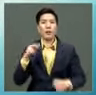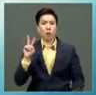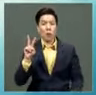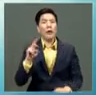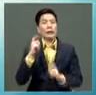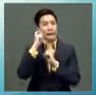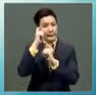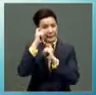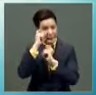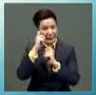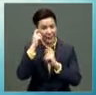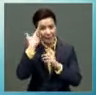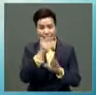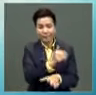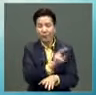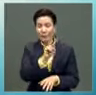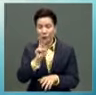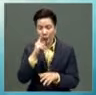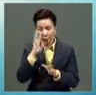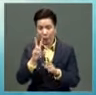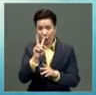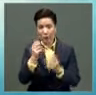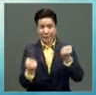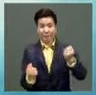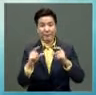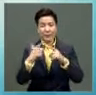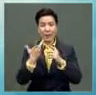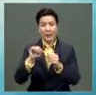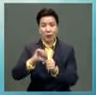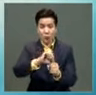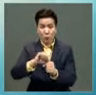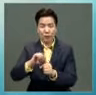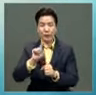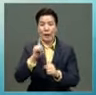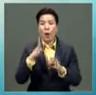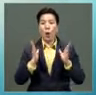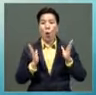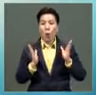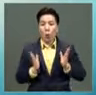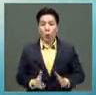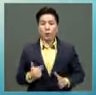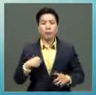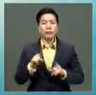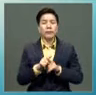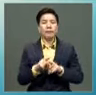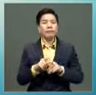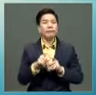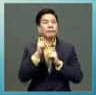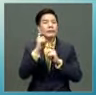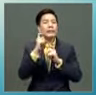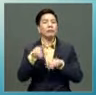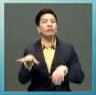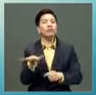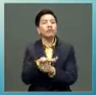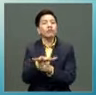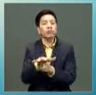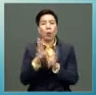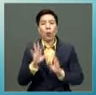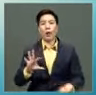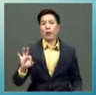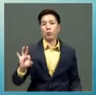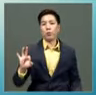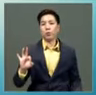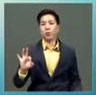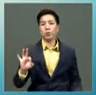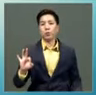เสี่ยงสูงนะครับอีกกลุ่มนึงคือผู้สัมผัสที่มีความเสี่ยงต่ำจำนวน9คน